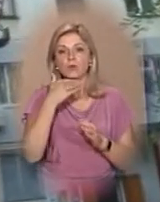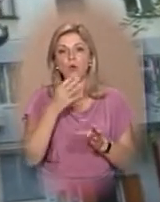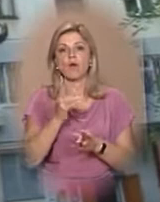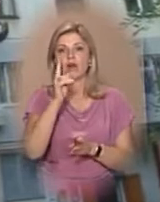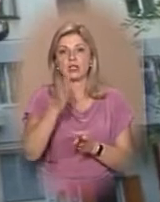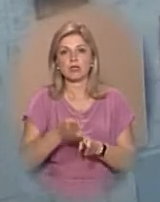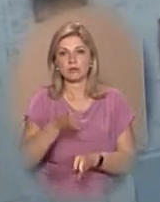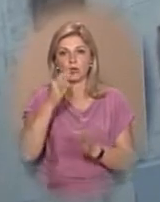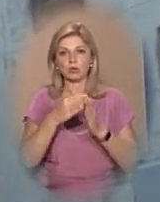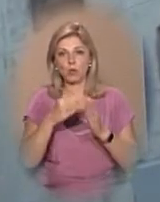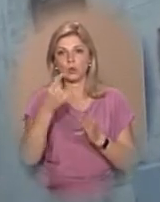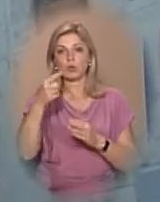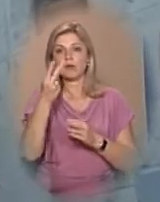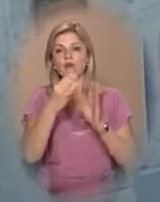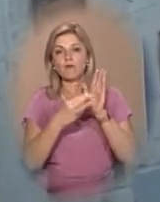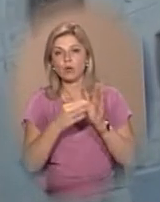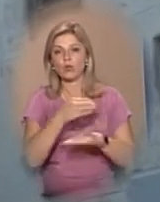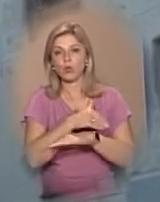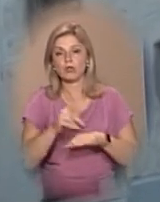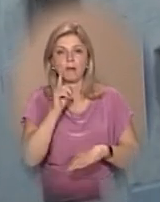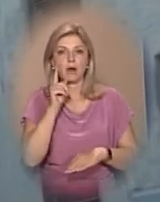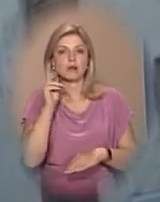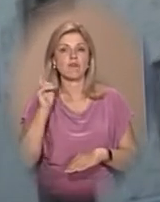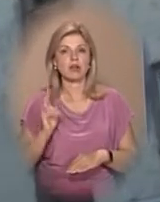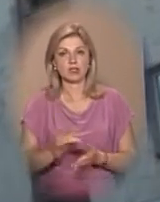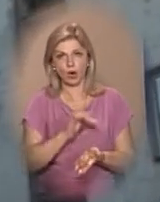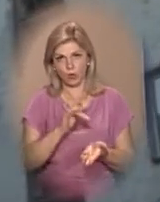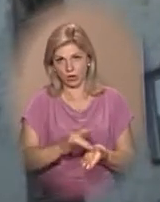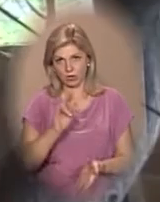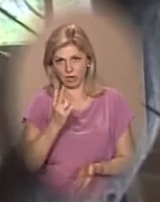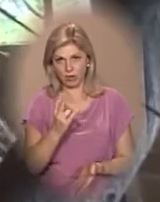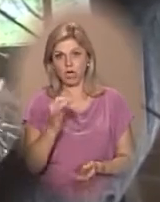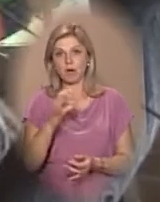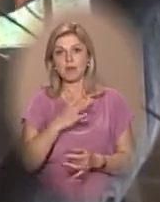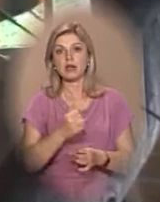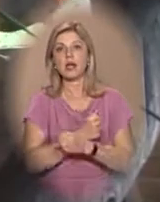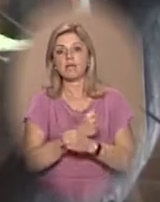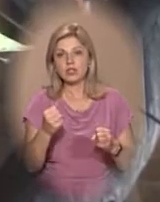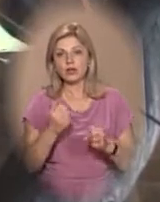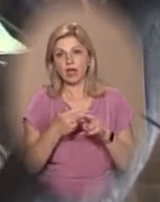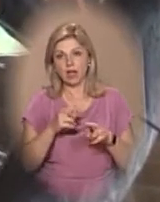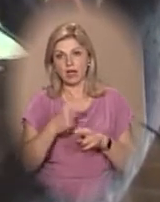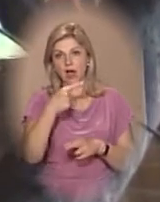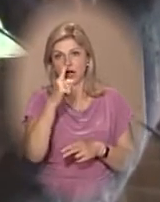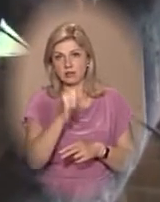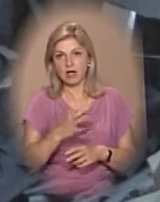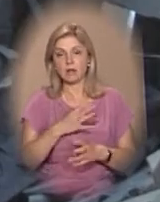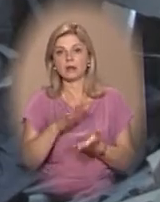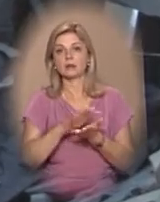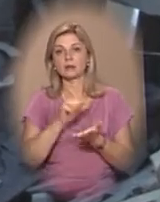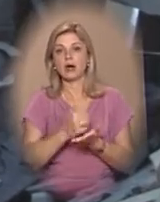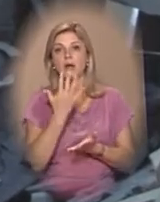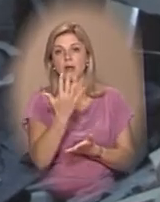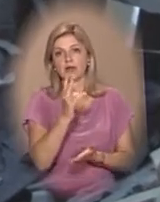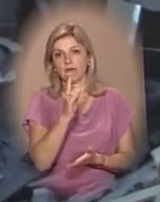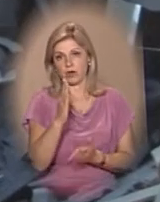будинку номер 28 по вулиці Молодогвардійській в місті Миколаєві. У результаті вибуху побутового газу було зруйновано 5 квартир